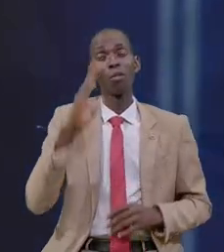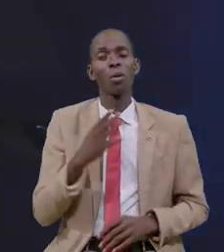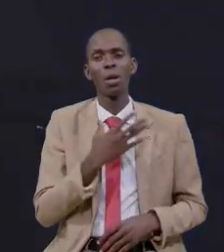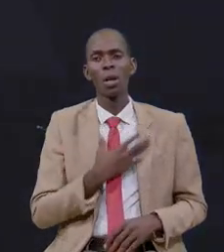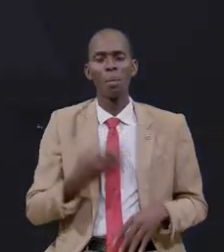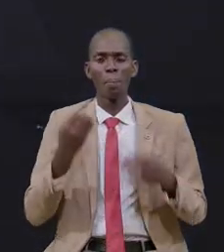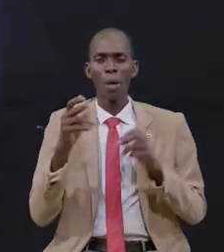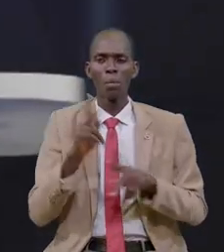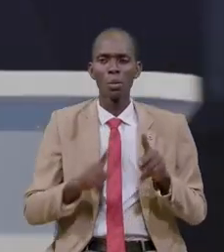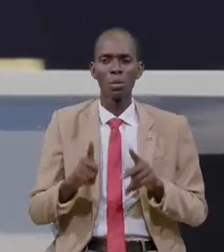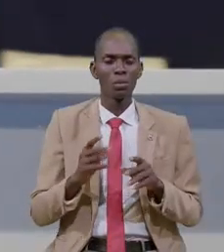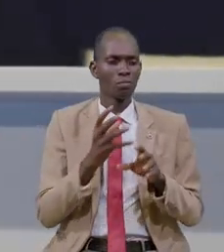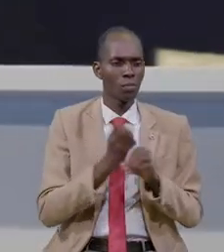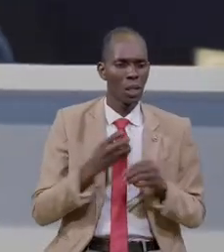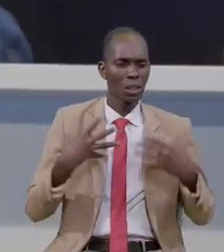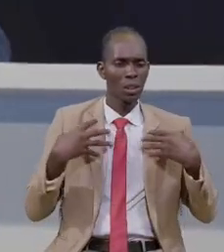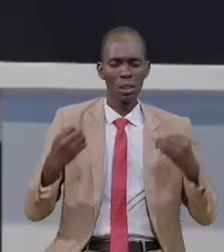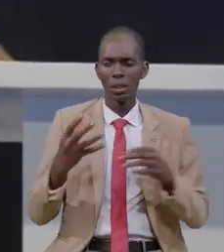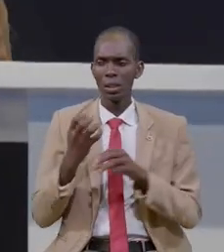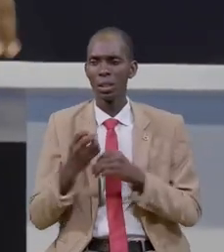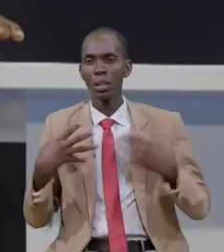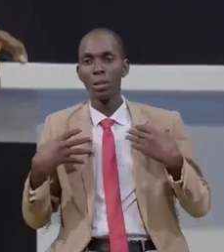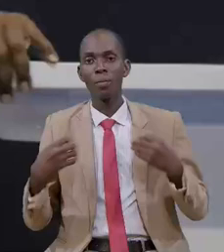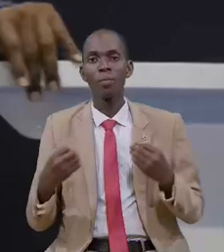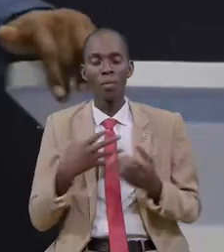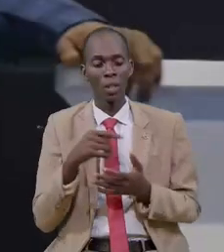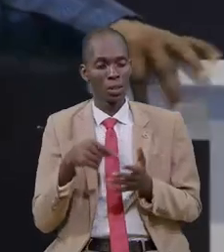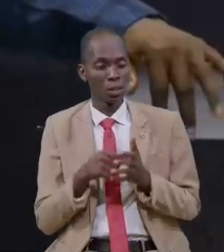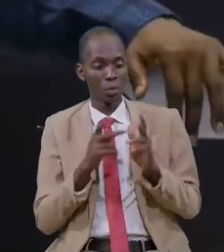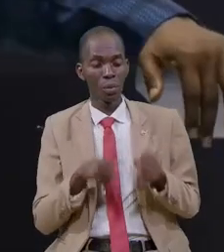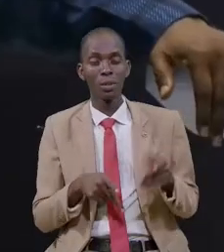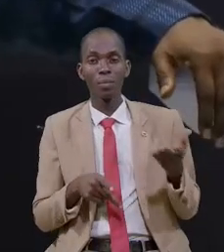Plusieurs étaient guéris. Et ce monsieur,